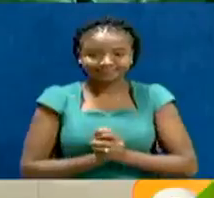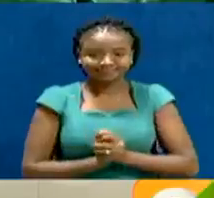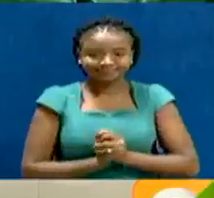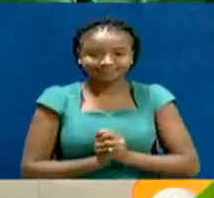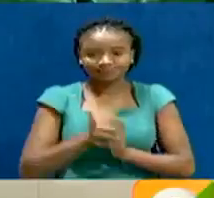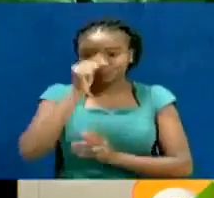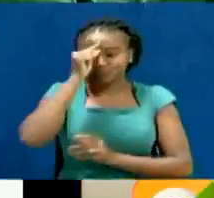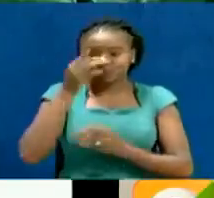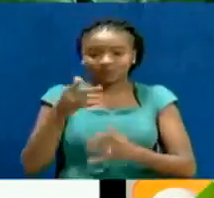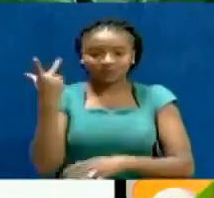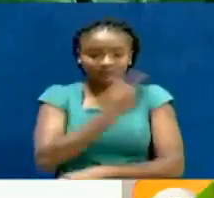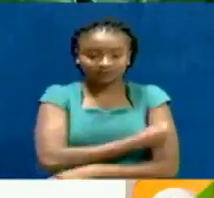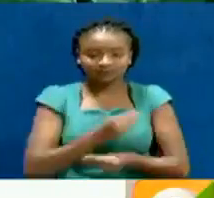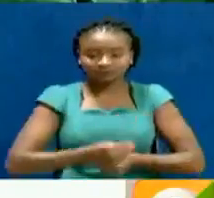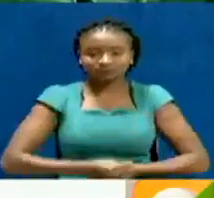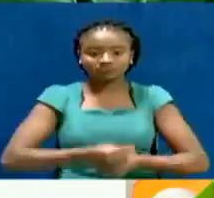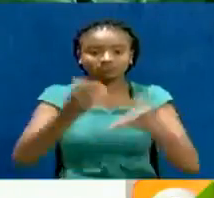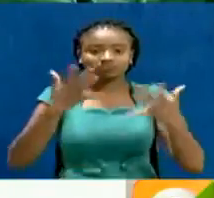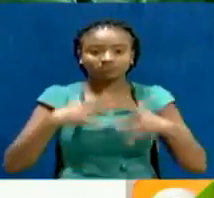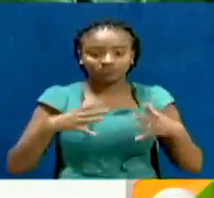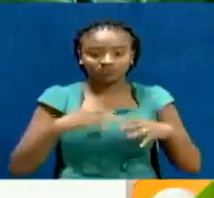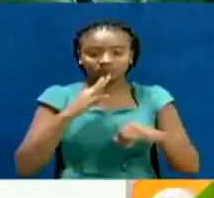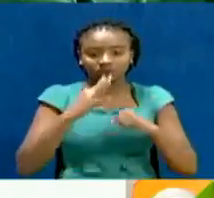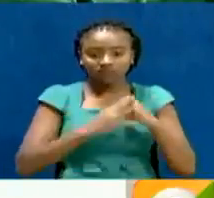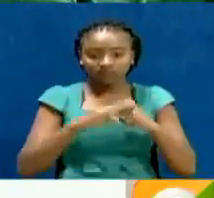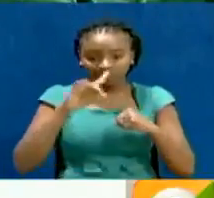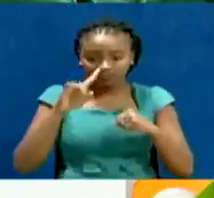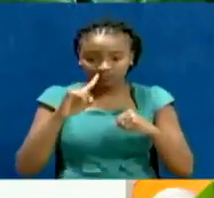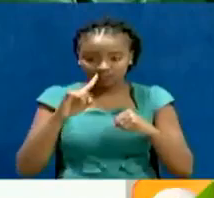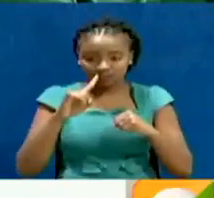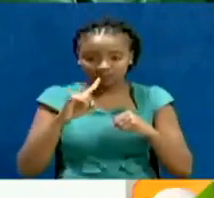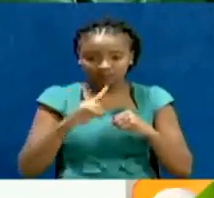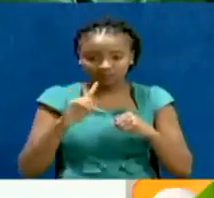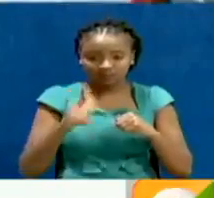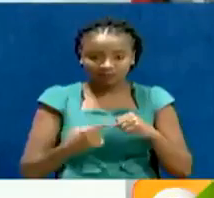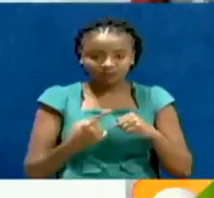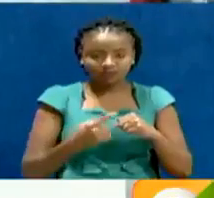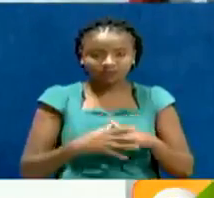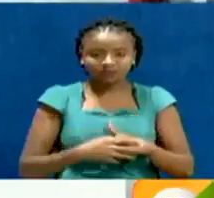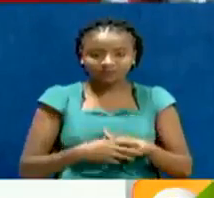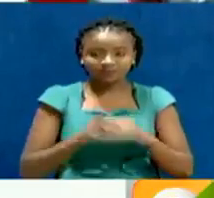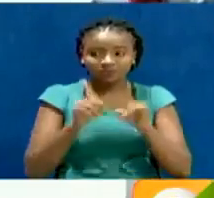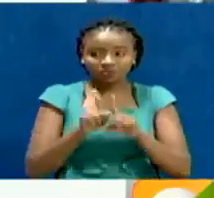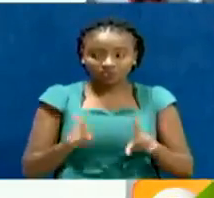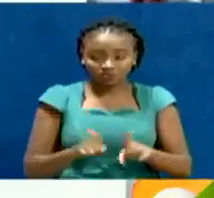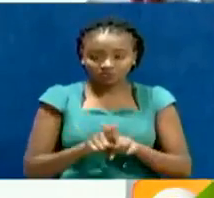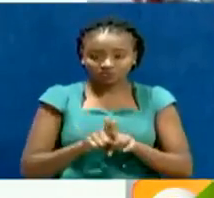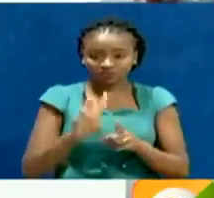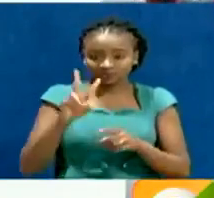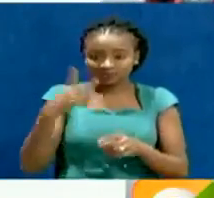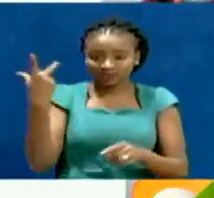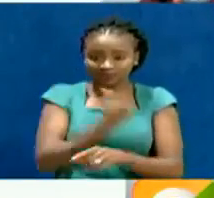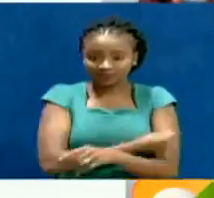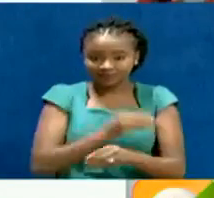Sasa serikali imewapa chanjo watu zaidi ya 900,000 huko awamu ya pili ya chanjo ya AstraZeneca ikitarajiwa